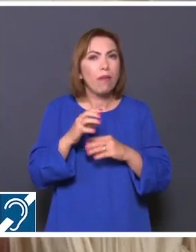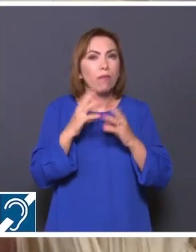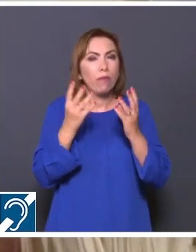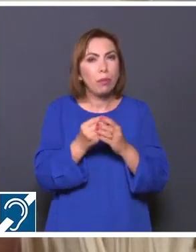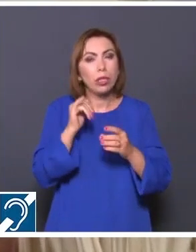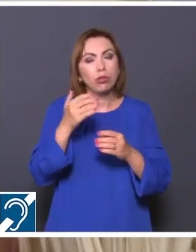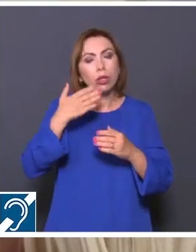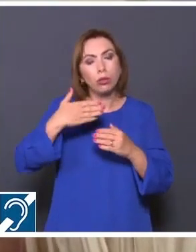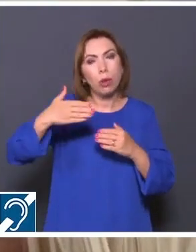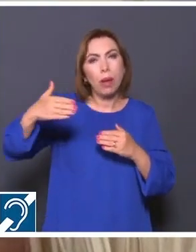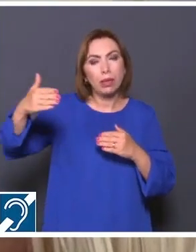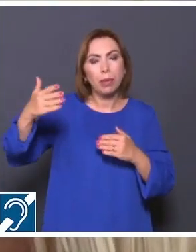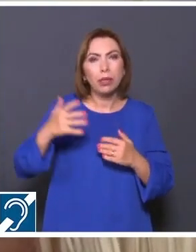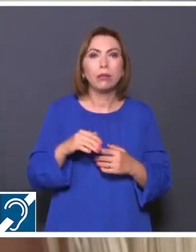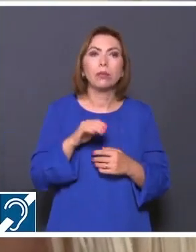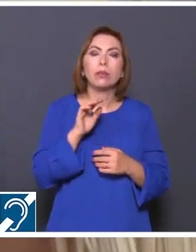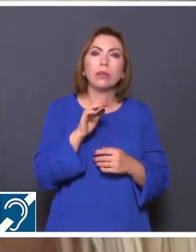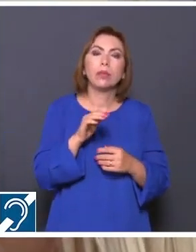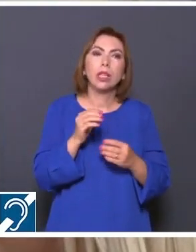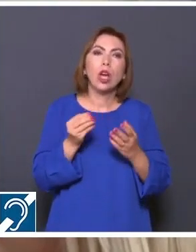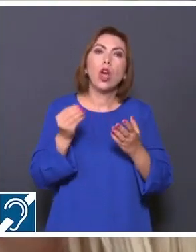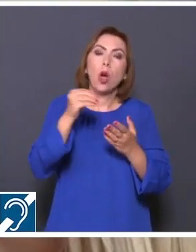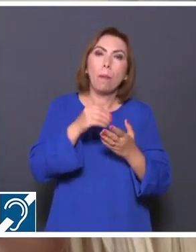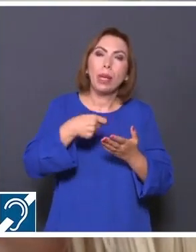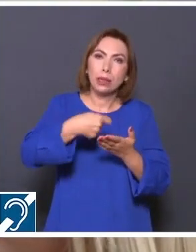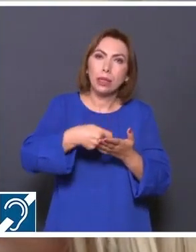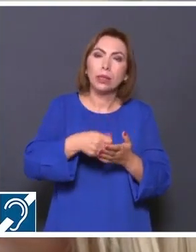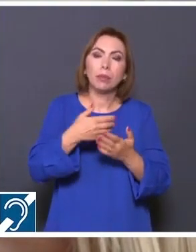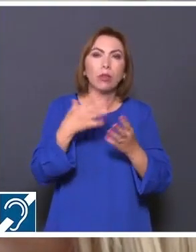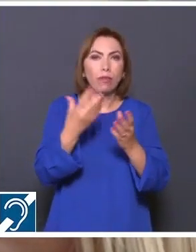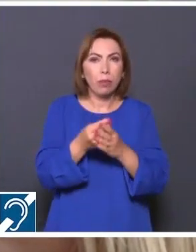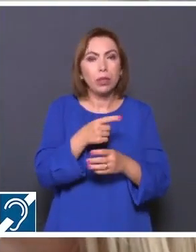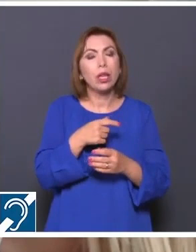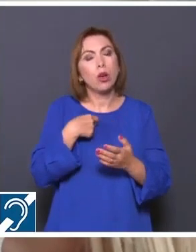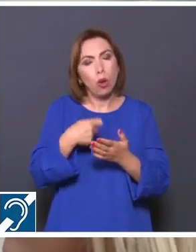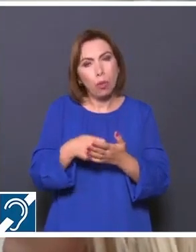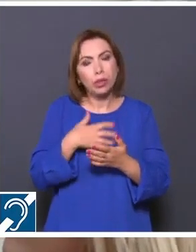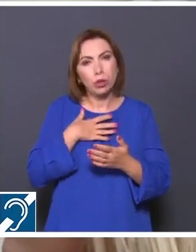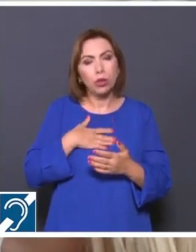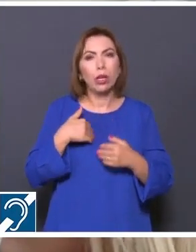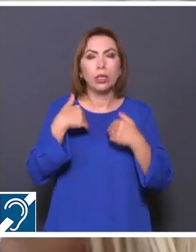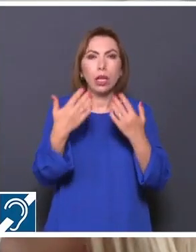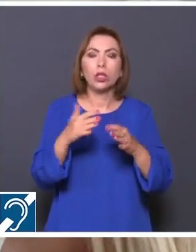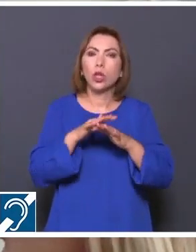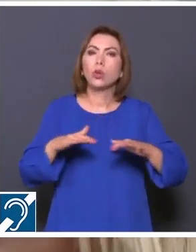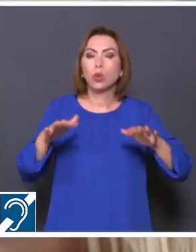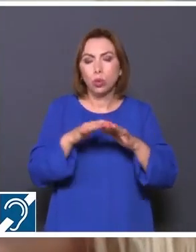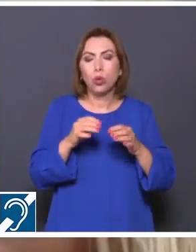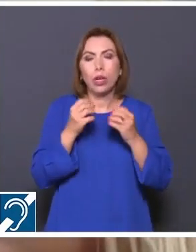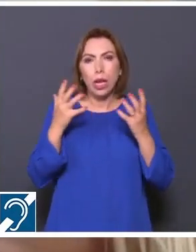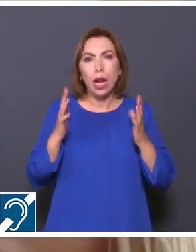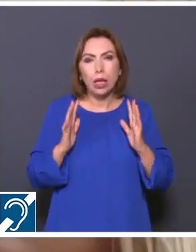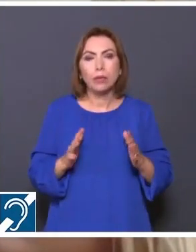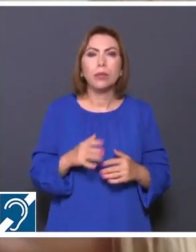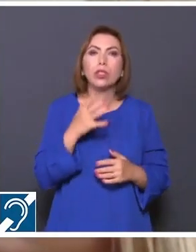atunci pe mai departe pe mai departe compensații se doresc a fi acordate tuturor Evident dar